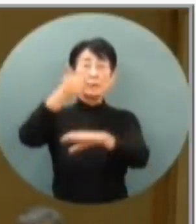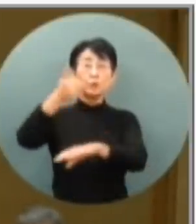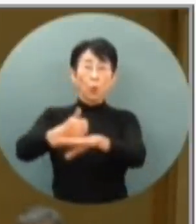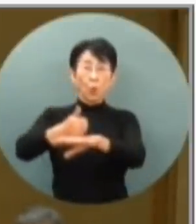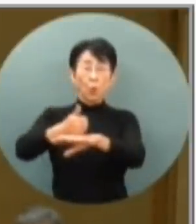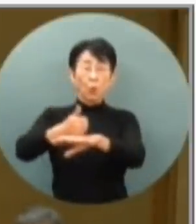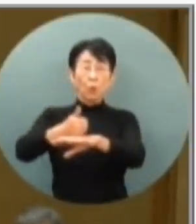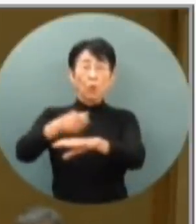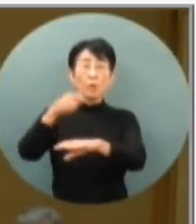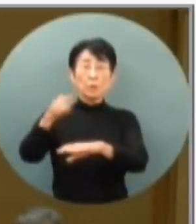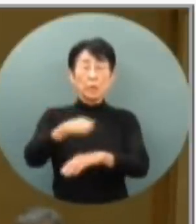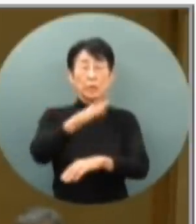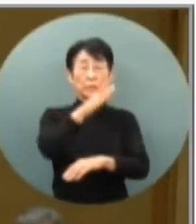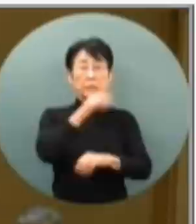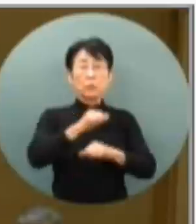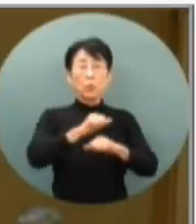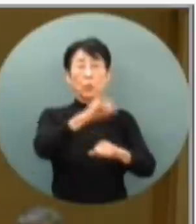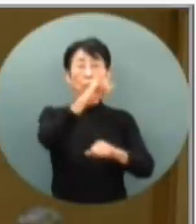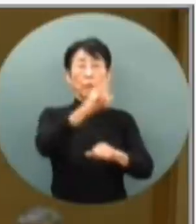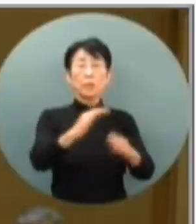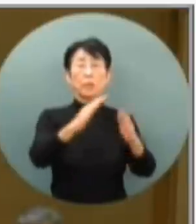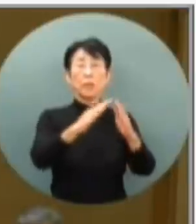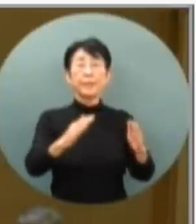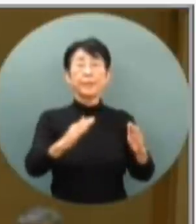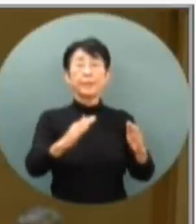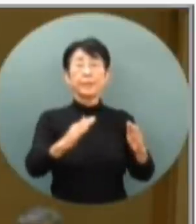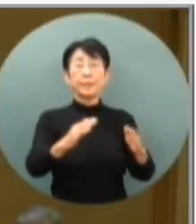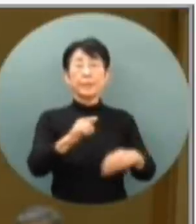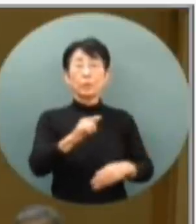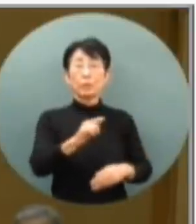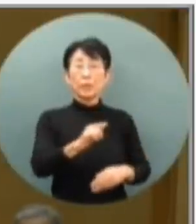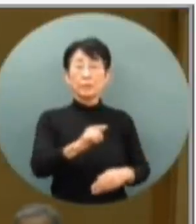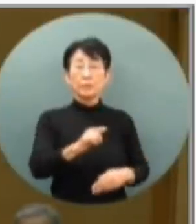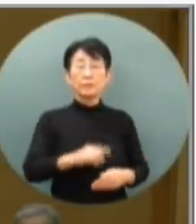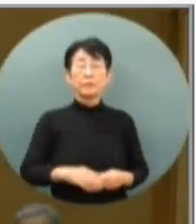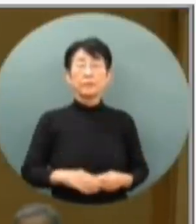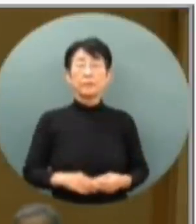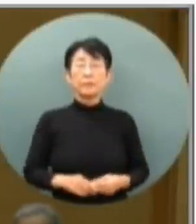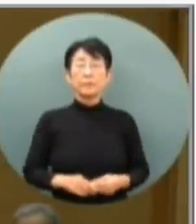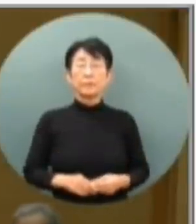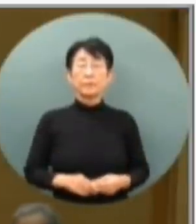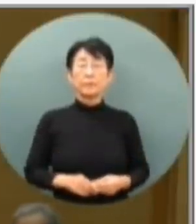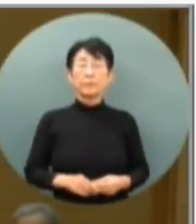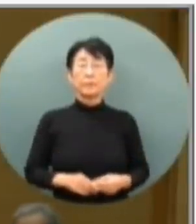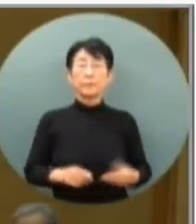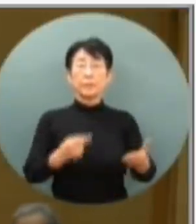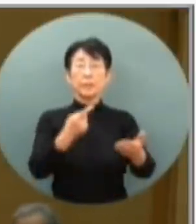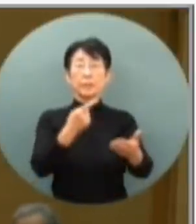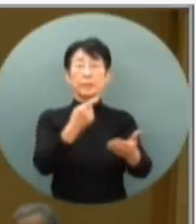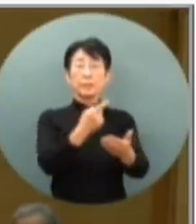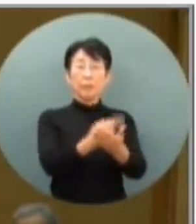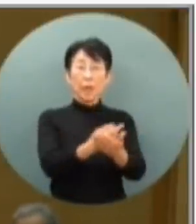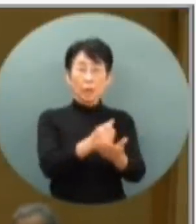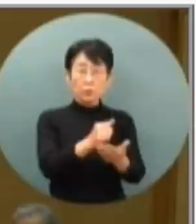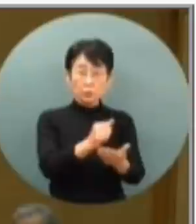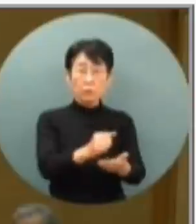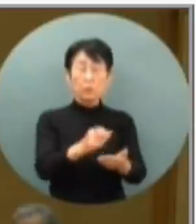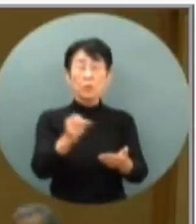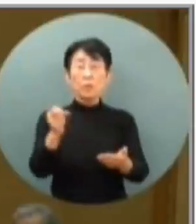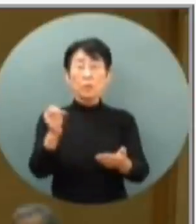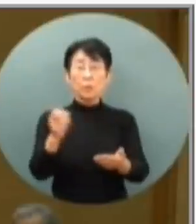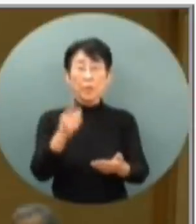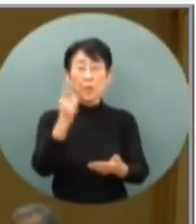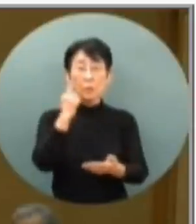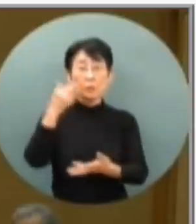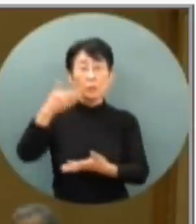実行委員会に 参加するあるいはそういう要請があ